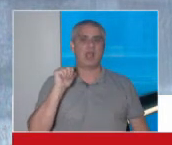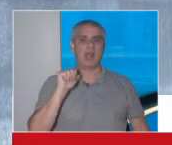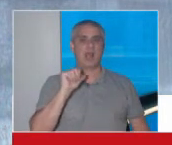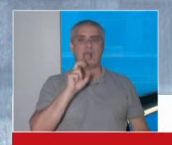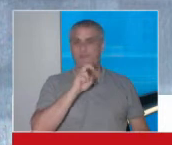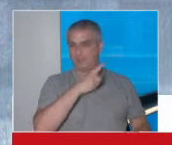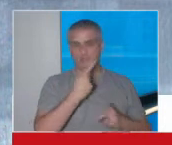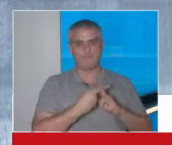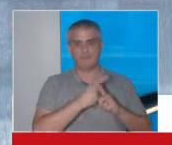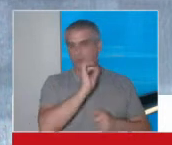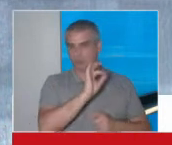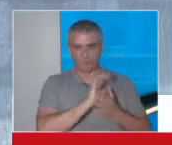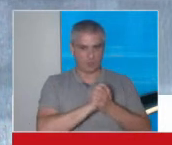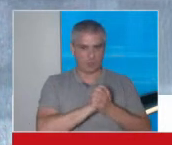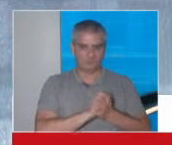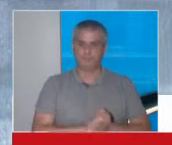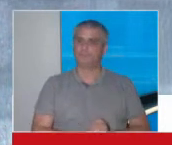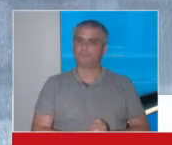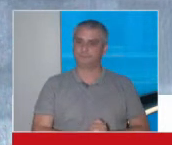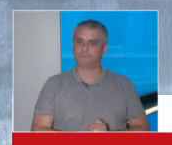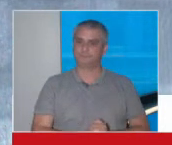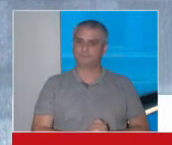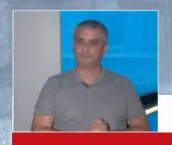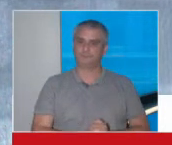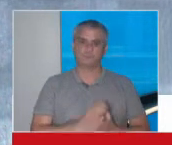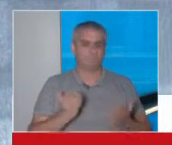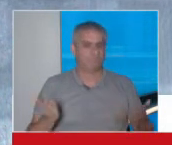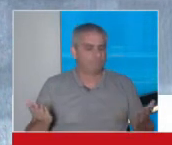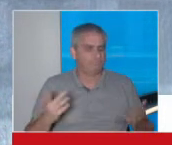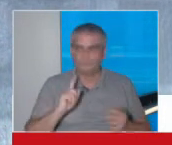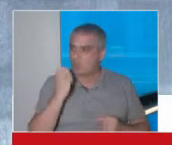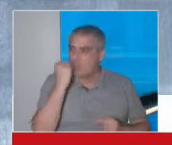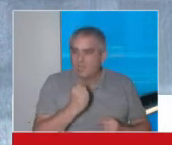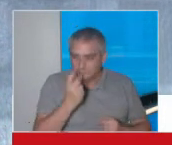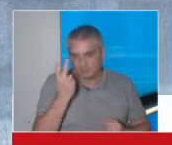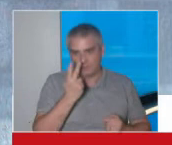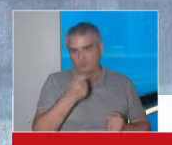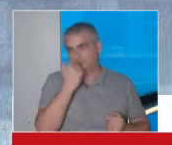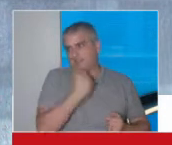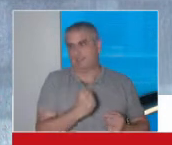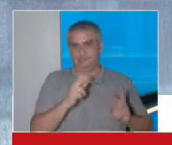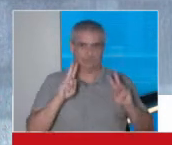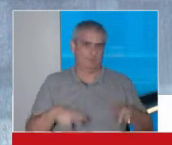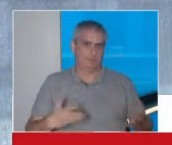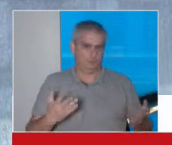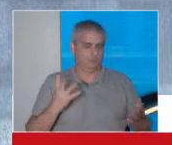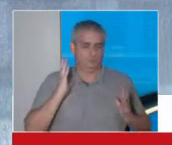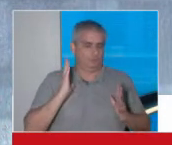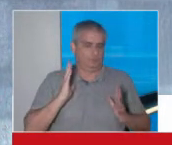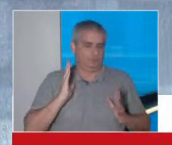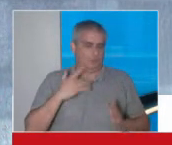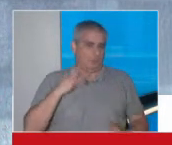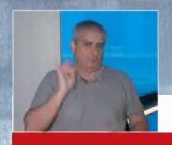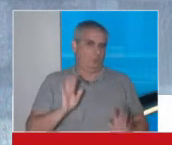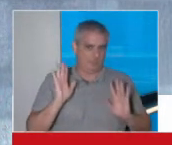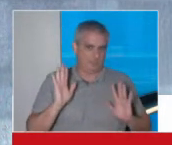דודו של נידאל, שלום אלה. שלום לך, שלום. תשמע, כל רצח כמובן הוא רצח, וזה דבר מתואב